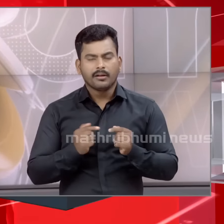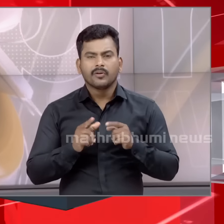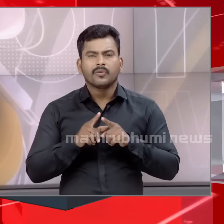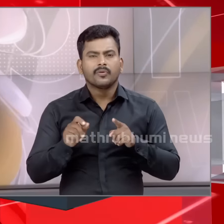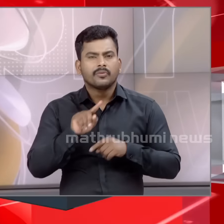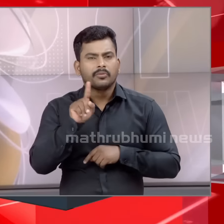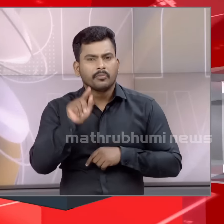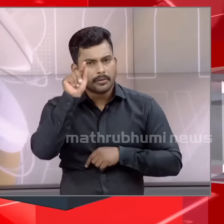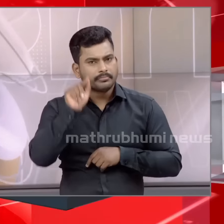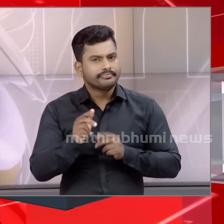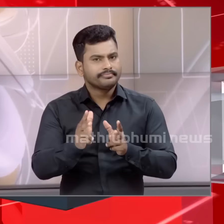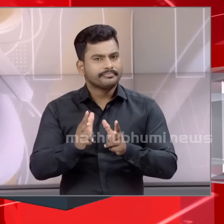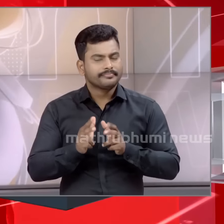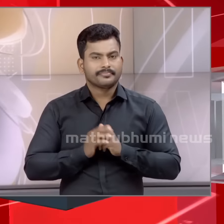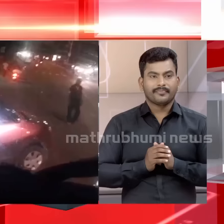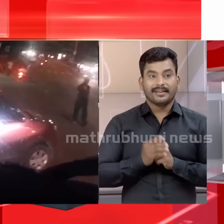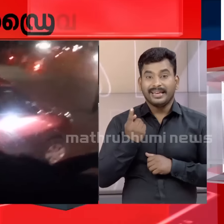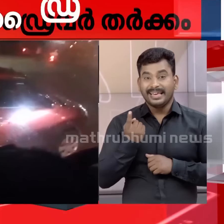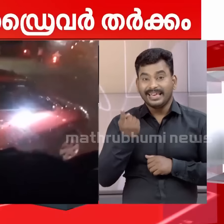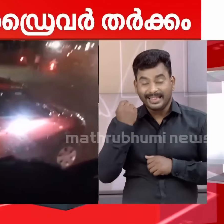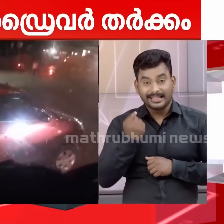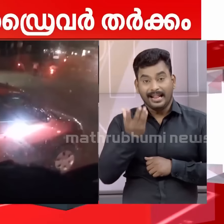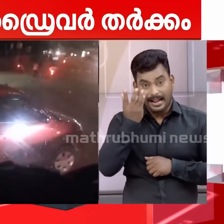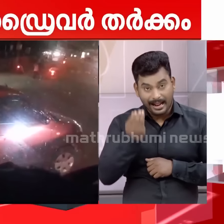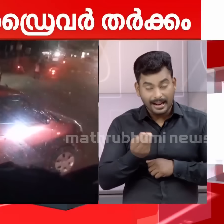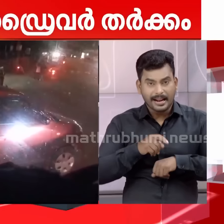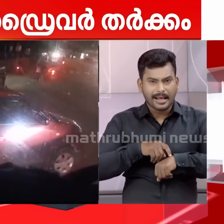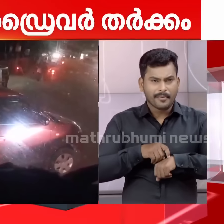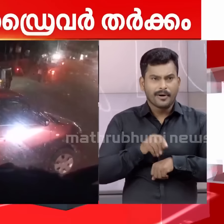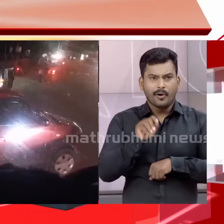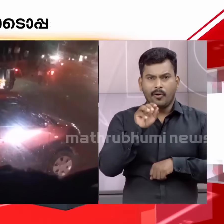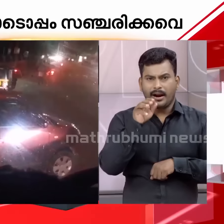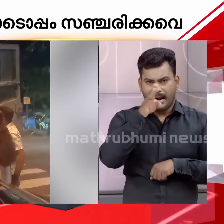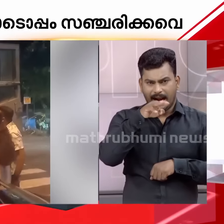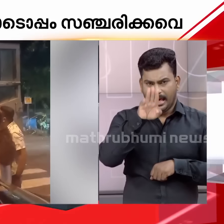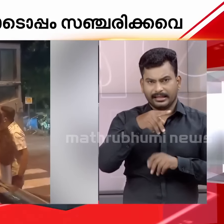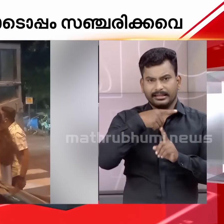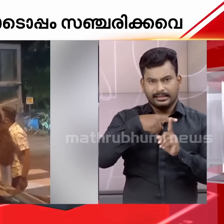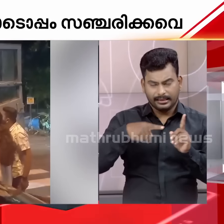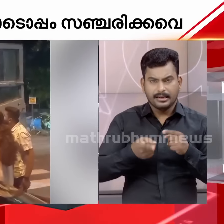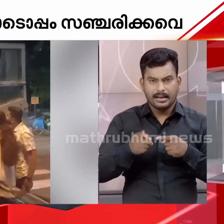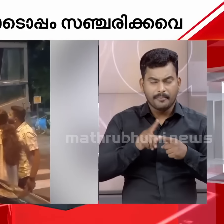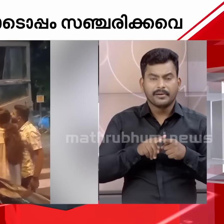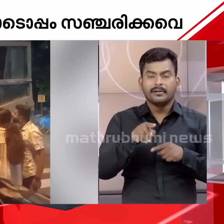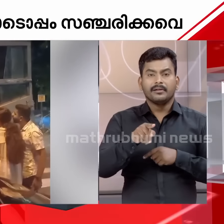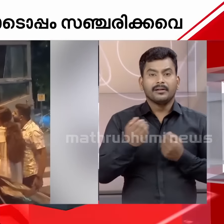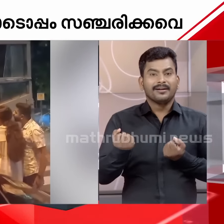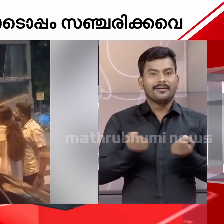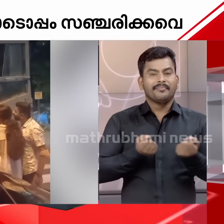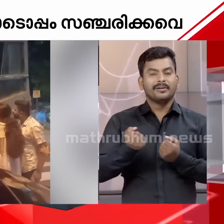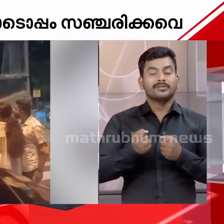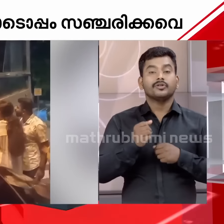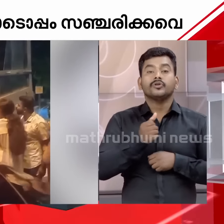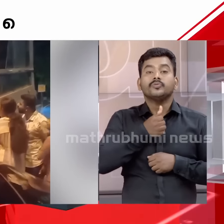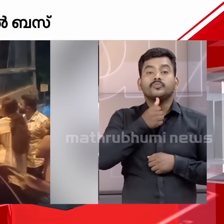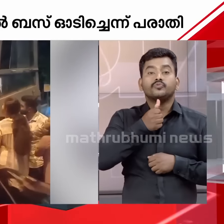കാര്യം എന്താ? ഈശ്വ, ഇന്നലെ രാത്രി 9:30-നും 10:45-നും ഇടയിലാണ് ഈ സംഭവം ഉണ്ടാകുന്നത്. ആ പേട്ട ഭാഗത്തു നിന്നും പൂജപുരിയിലേക്ക് പോവുകയായിരുന്നു ആര്യയും